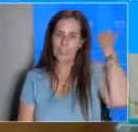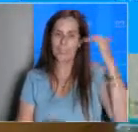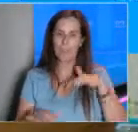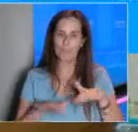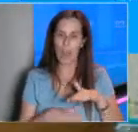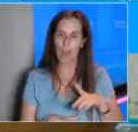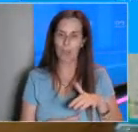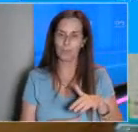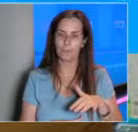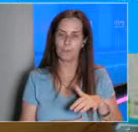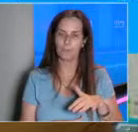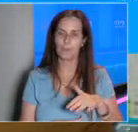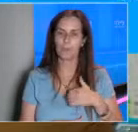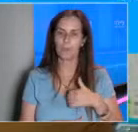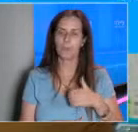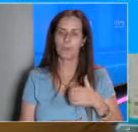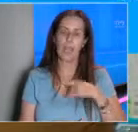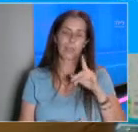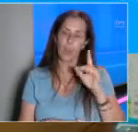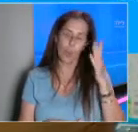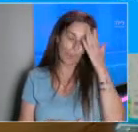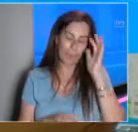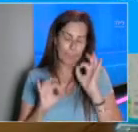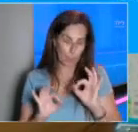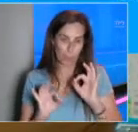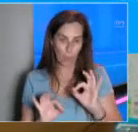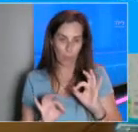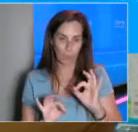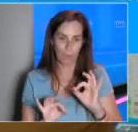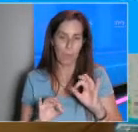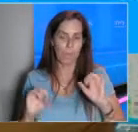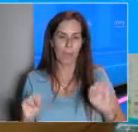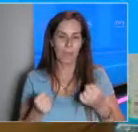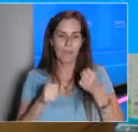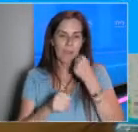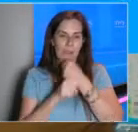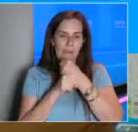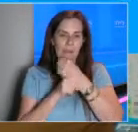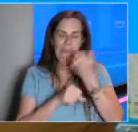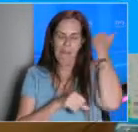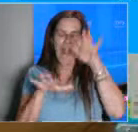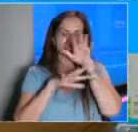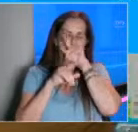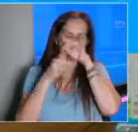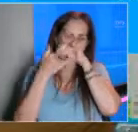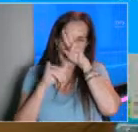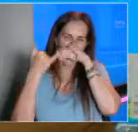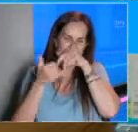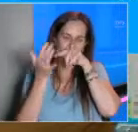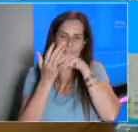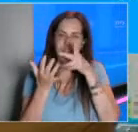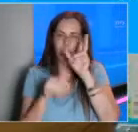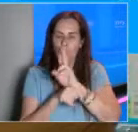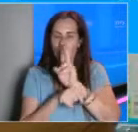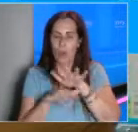ממשלה, בוא נגיד כך, אני לא בקי מספיק במאמצים שעשה או לא עשה מזכיר הממשלה הנוכחי כדי להבטיח